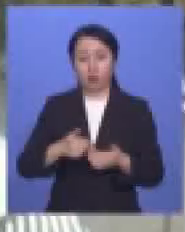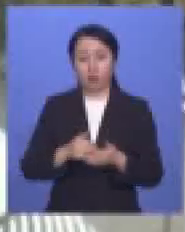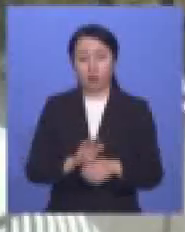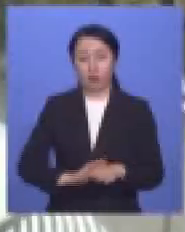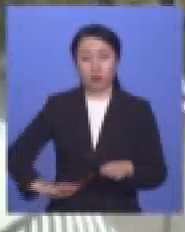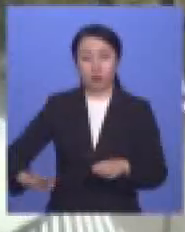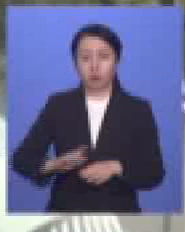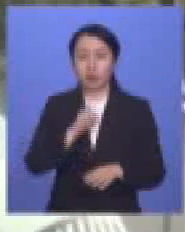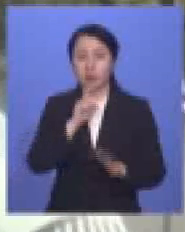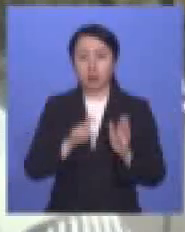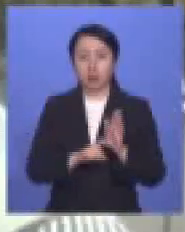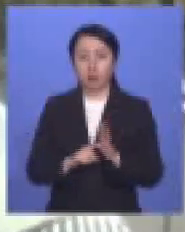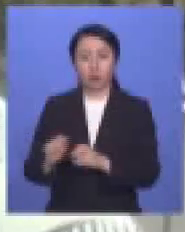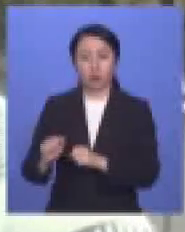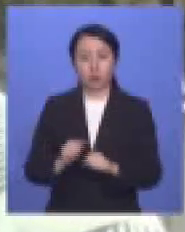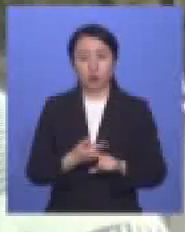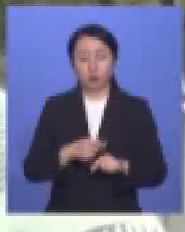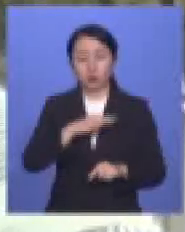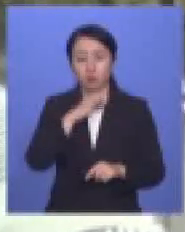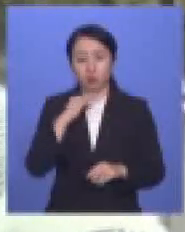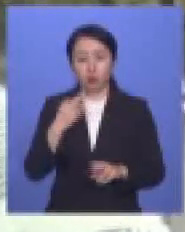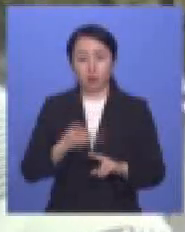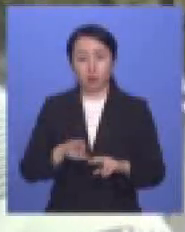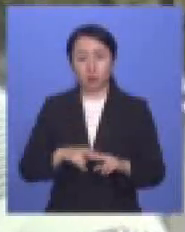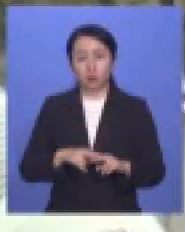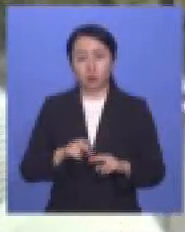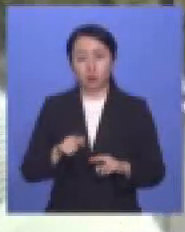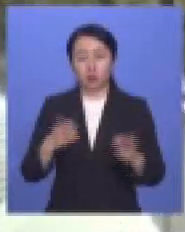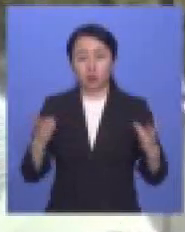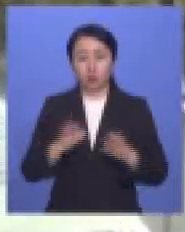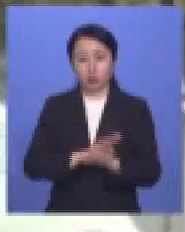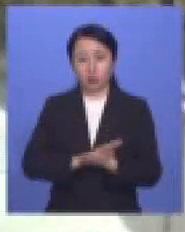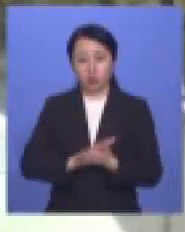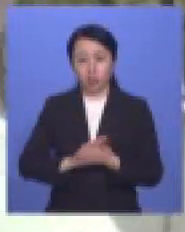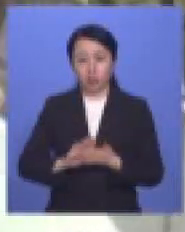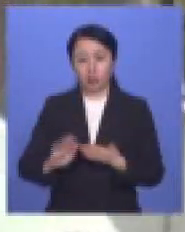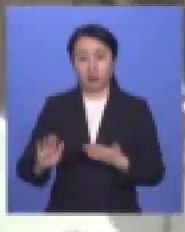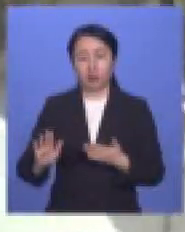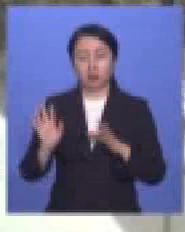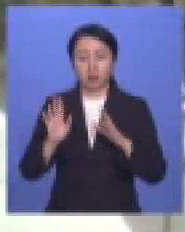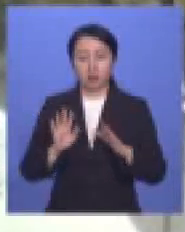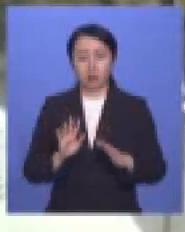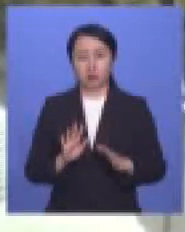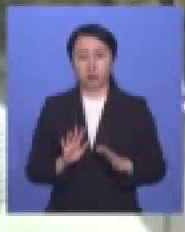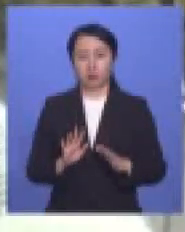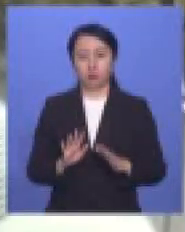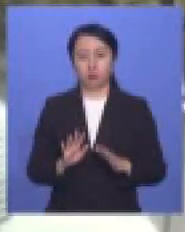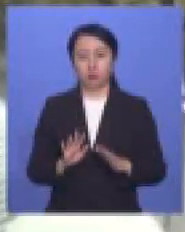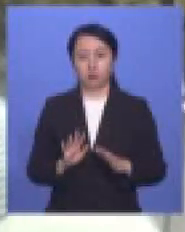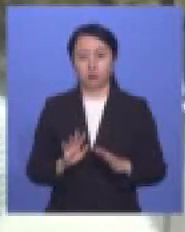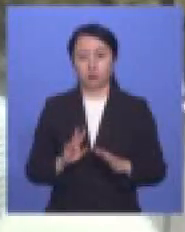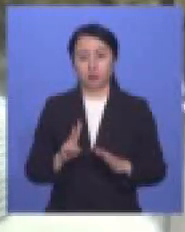Хотя зимой дворнику работы, конечно, побольше, потому что приходится чистить снег и